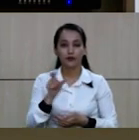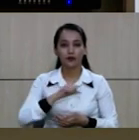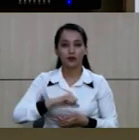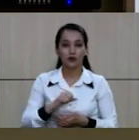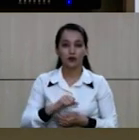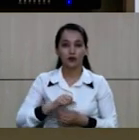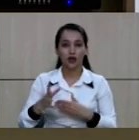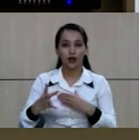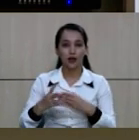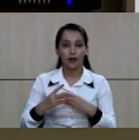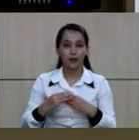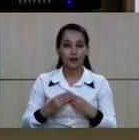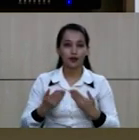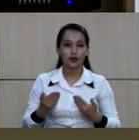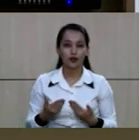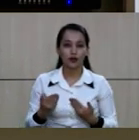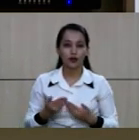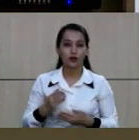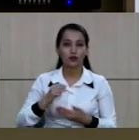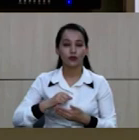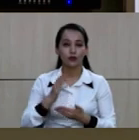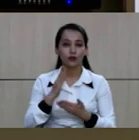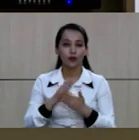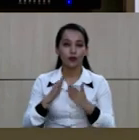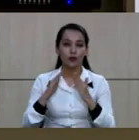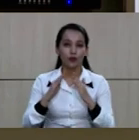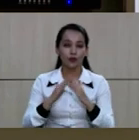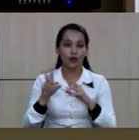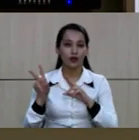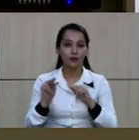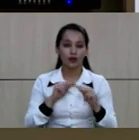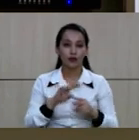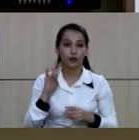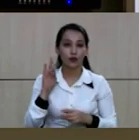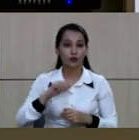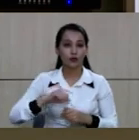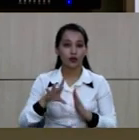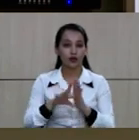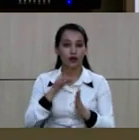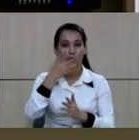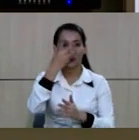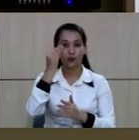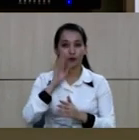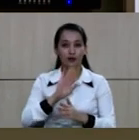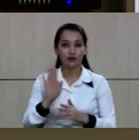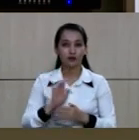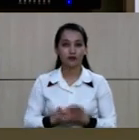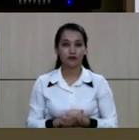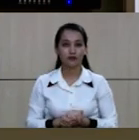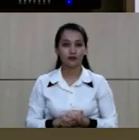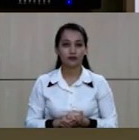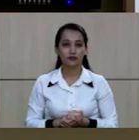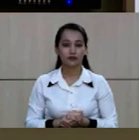bilan tirik, do'st bilan sizning uyingiz obod, lekin do'stni tanlashni unutmasligingiz kerak ekanligi haqidagi